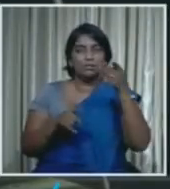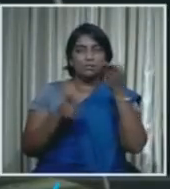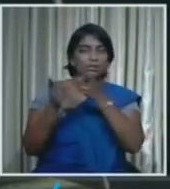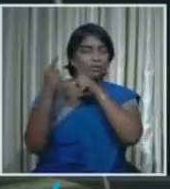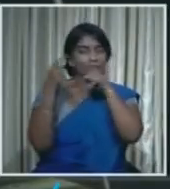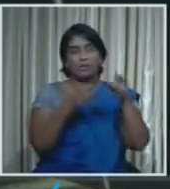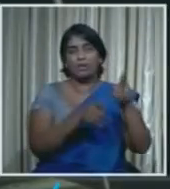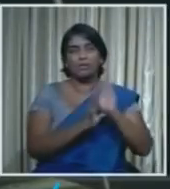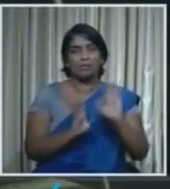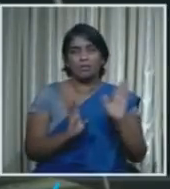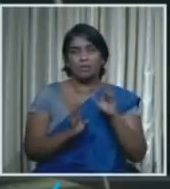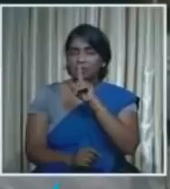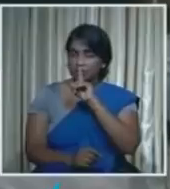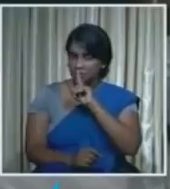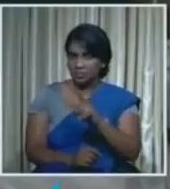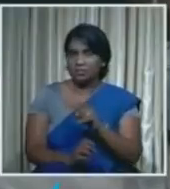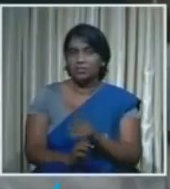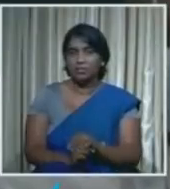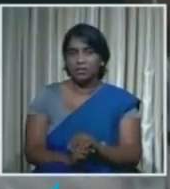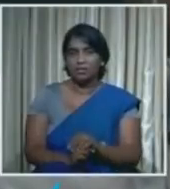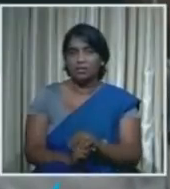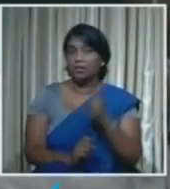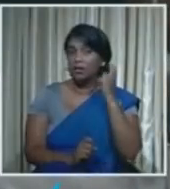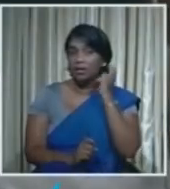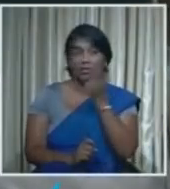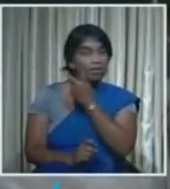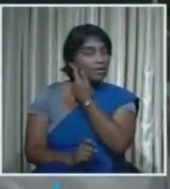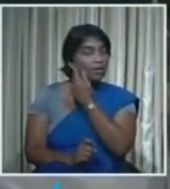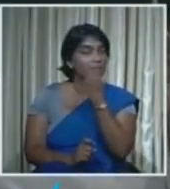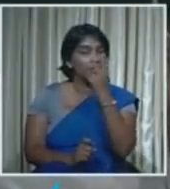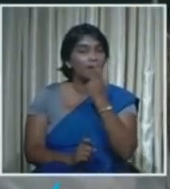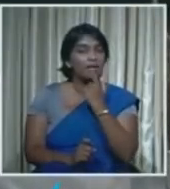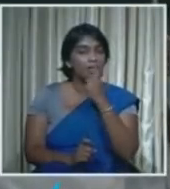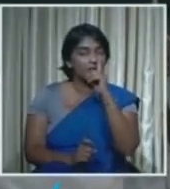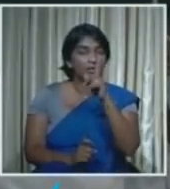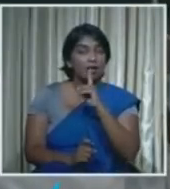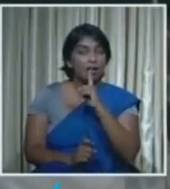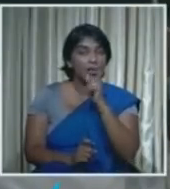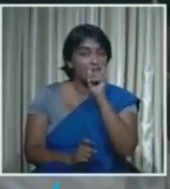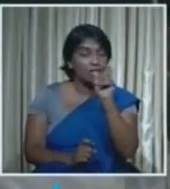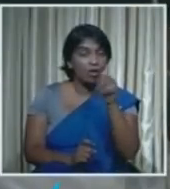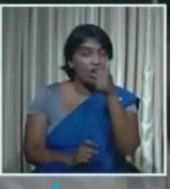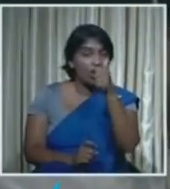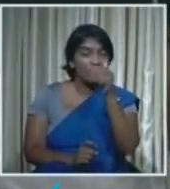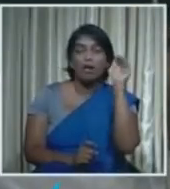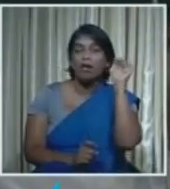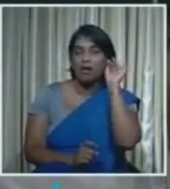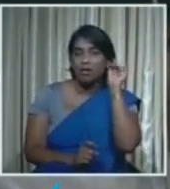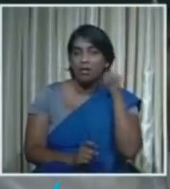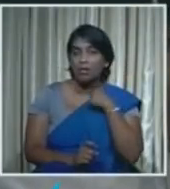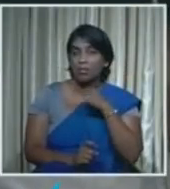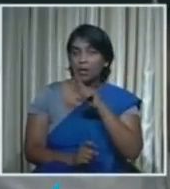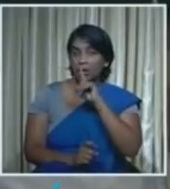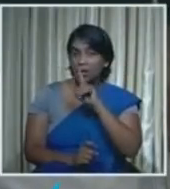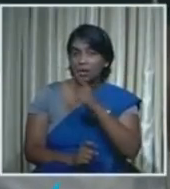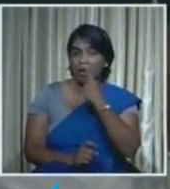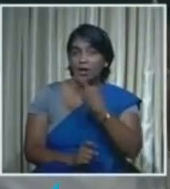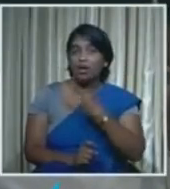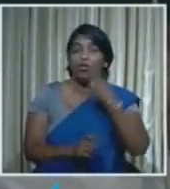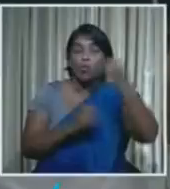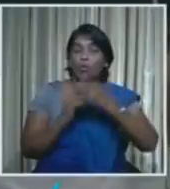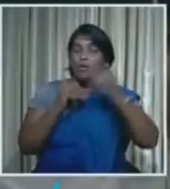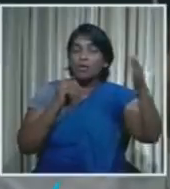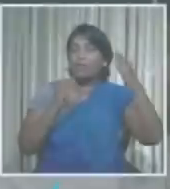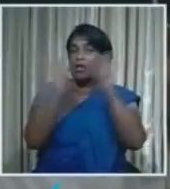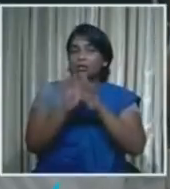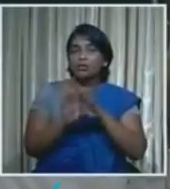ගහ ගන්න එපා ඔබතුමාට දැන් ටිකක් වෙනමනි කන් දෙකකුයි එක කටකුයි තියෙන නිසා කටින් වචන පිට කරන්න කලින් හොඳින් අහන්න කියලා මම කිව්වා මගෙන් ඇහුවා කොච්චර කාලයකටද වහන්නේ